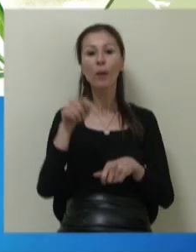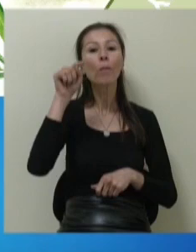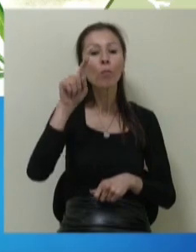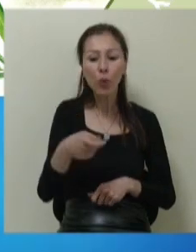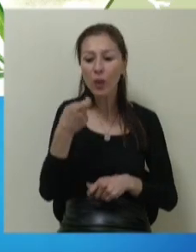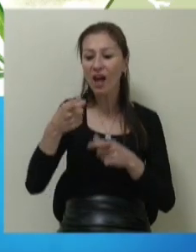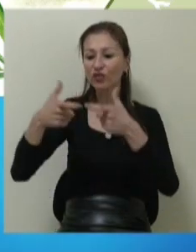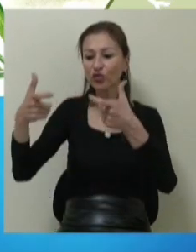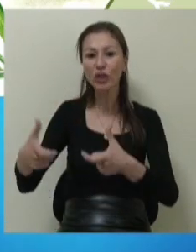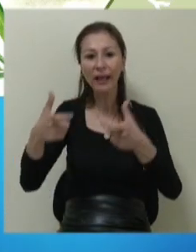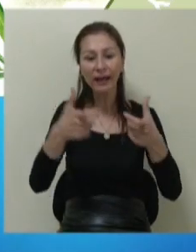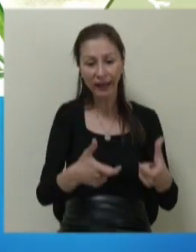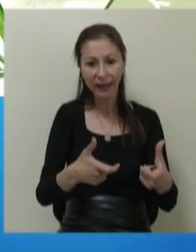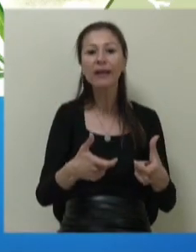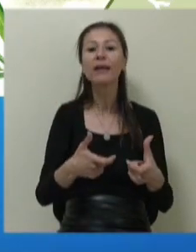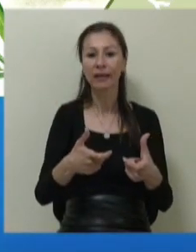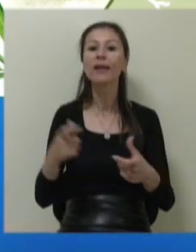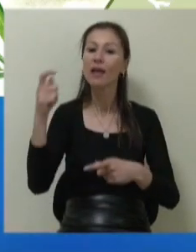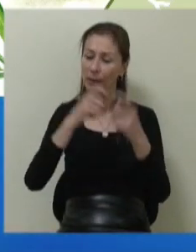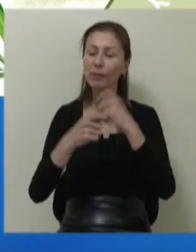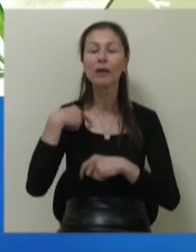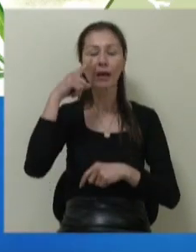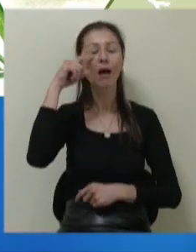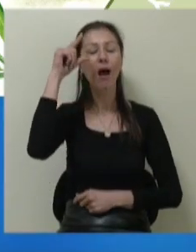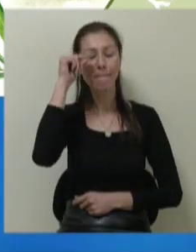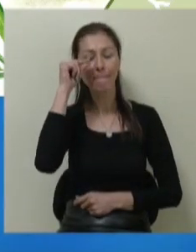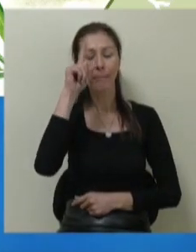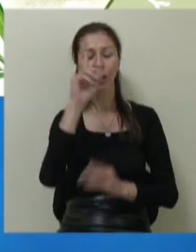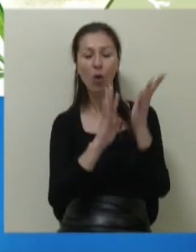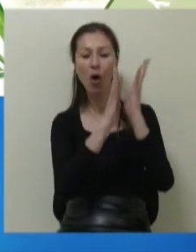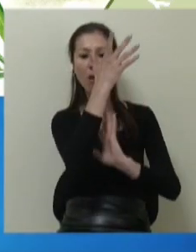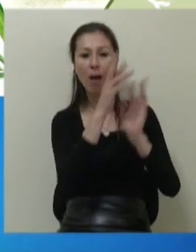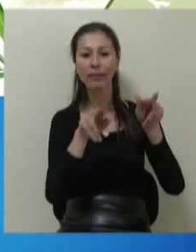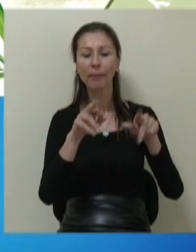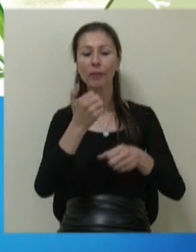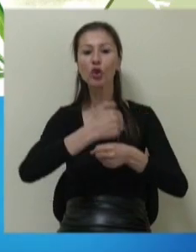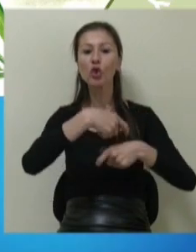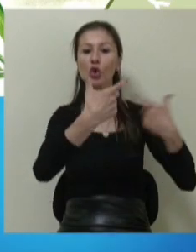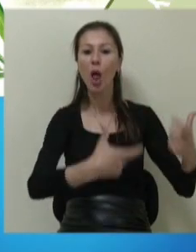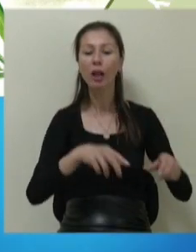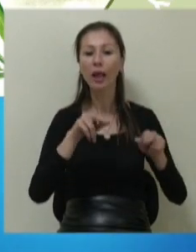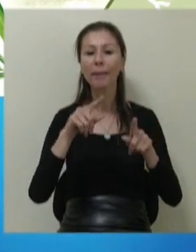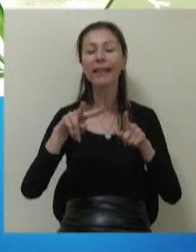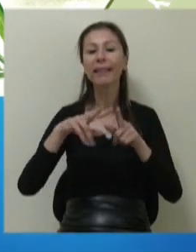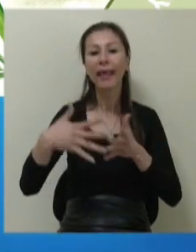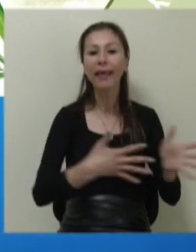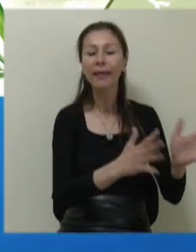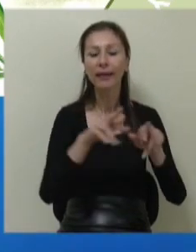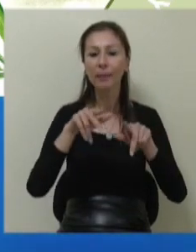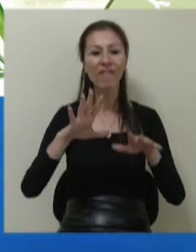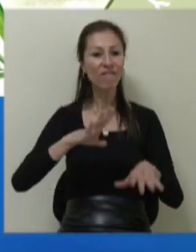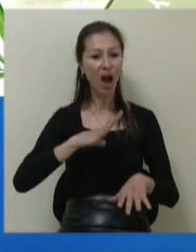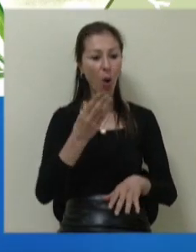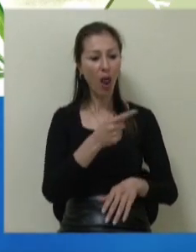bulunan şehirleri imar edebiliriz. Ben buna inanabiliyorum. Yani gözümü kapattığımda bir orman gibi, bir göl gibi, bir nehir gibi var olan